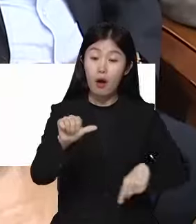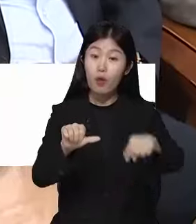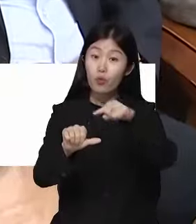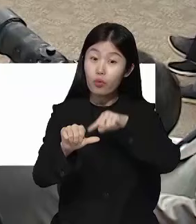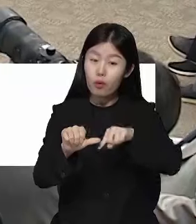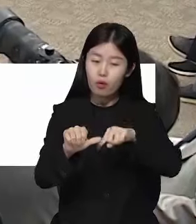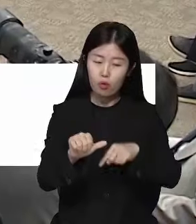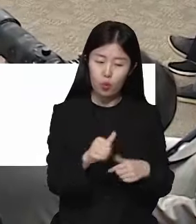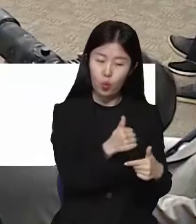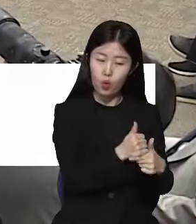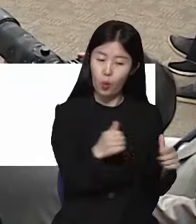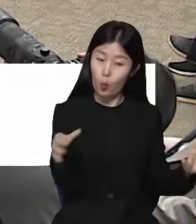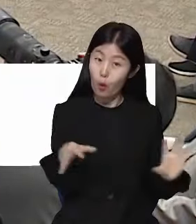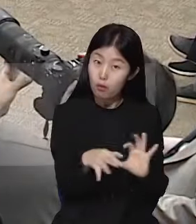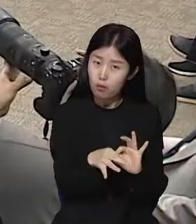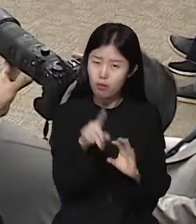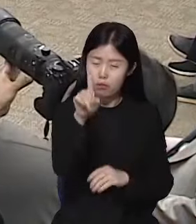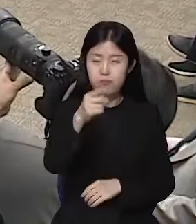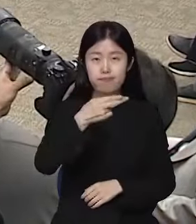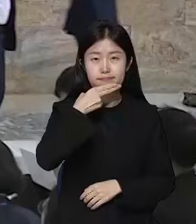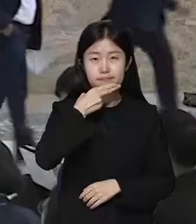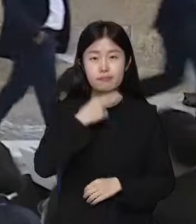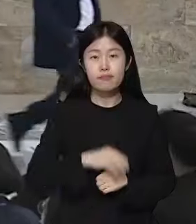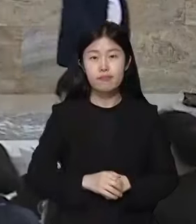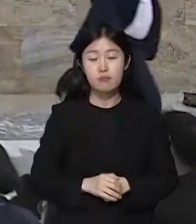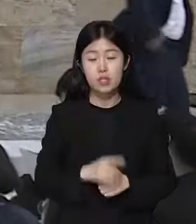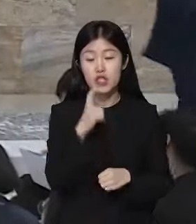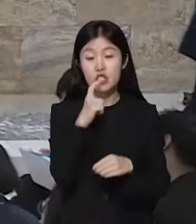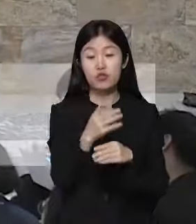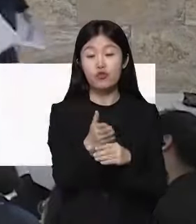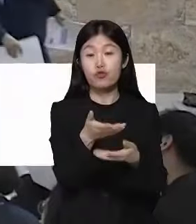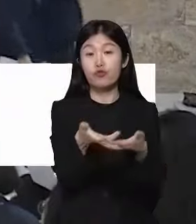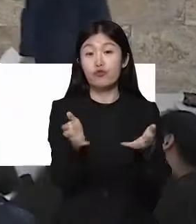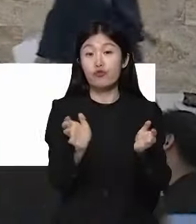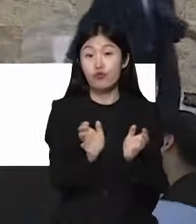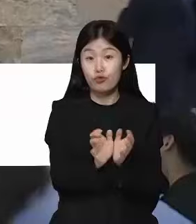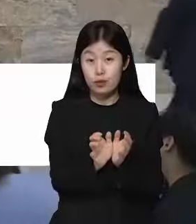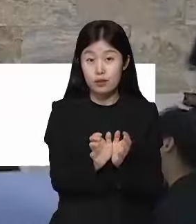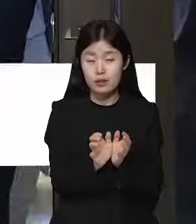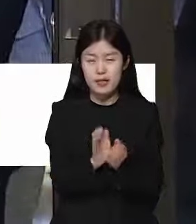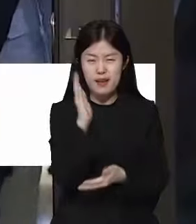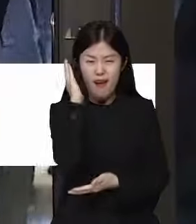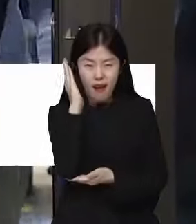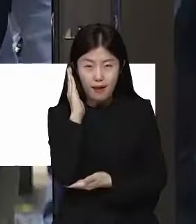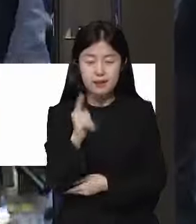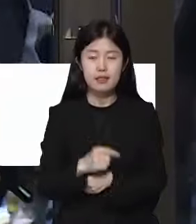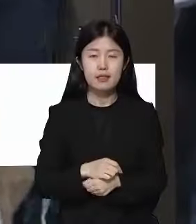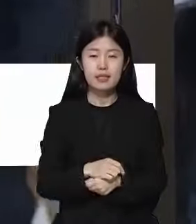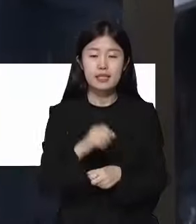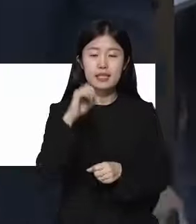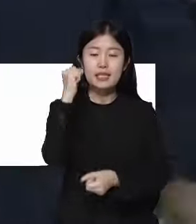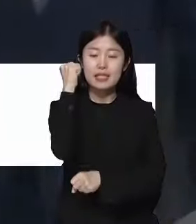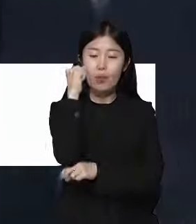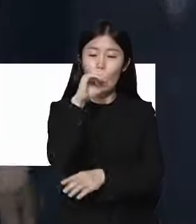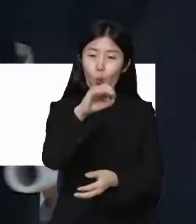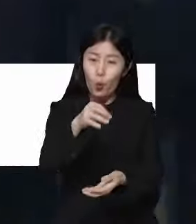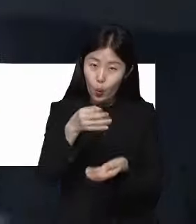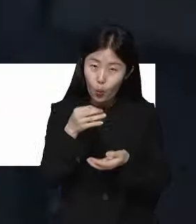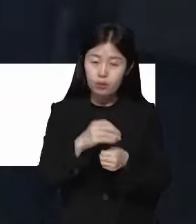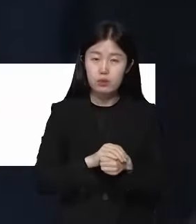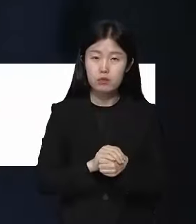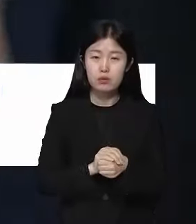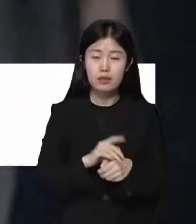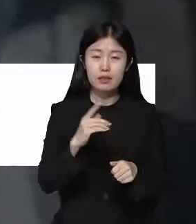있는 법은 단 한 개도 없습니다. 민주당이 내세우고 있는 기본소득이나 친환경 에너지 확대의 수혜를 기대하는